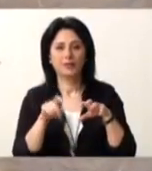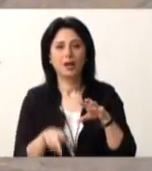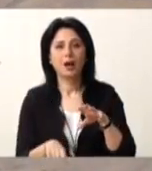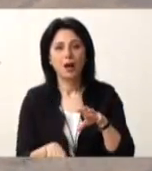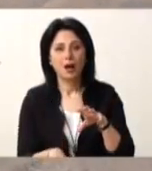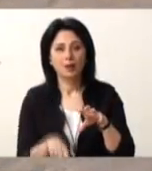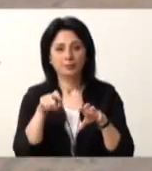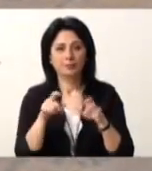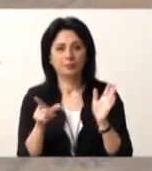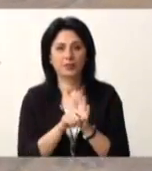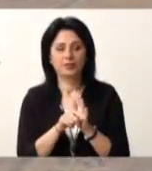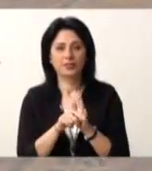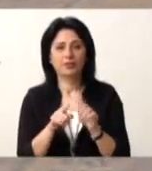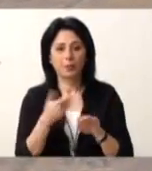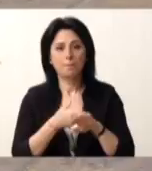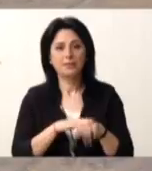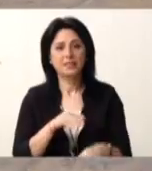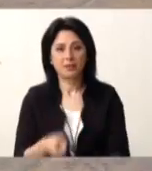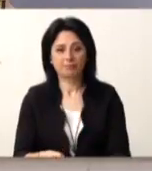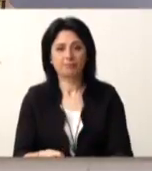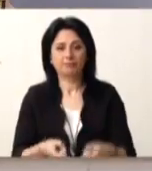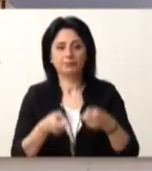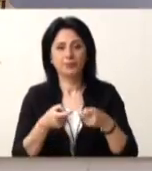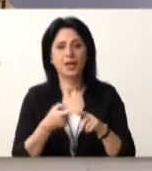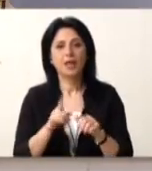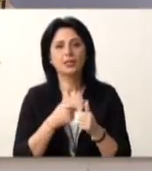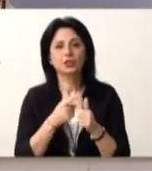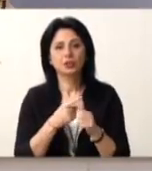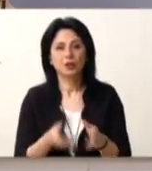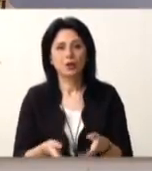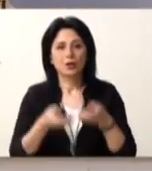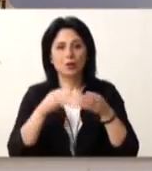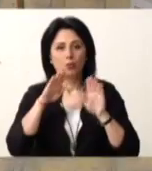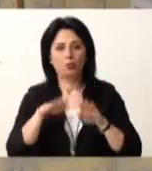თქვენ განსაკუთრებით რაიმე მძიმე ჩაგაქვთ წყალში, ხო? ანუ ესე.